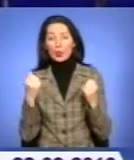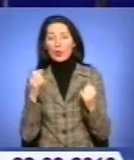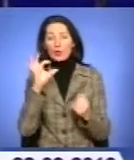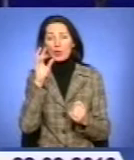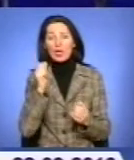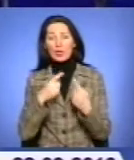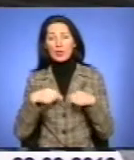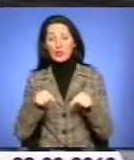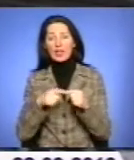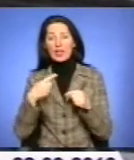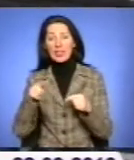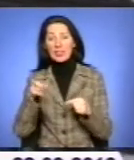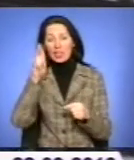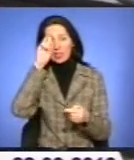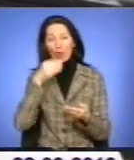бюджетних галузей.